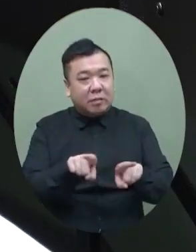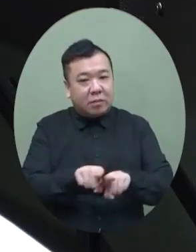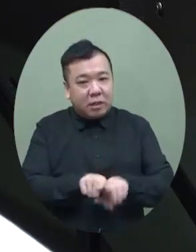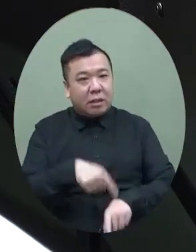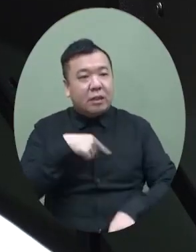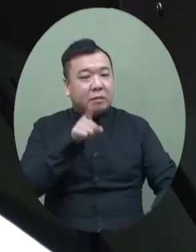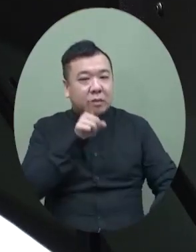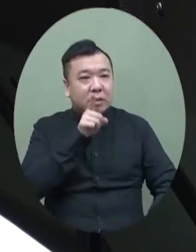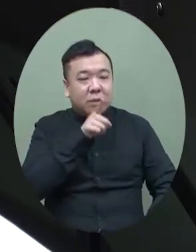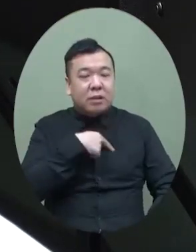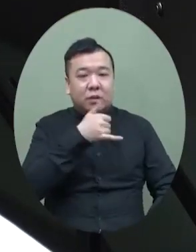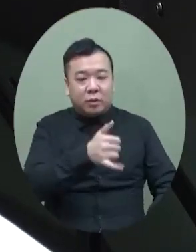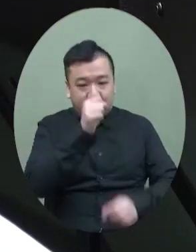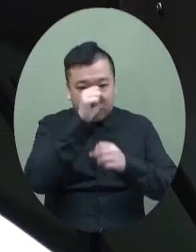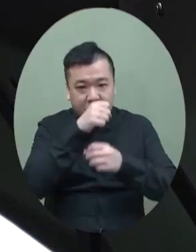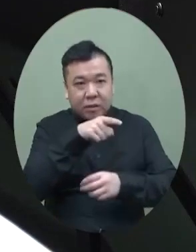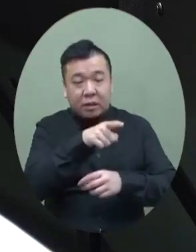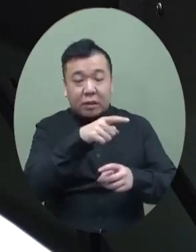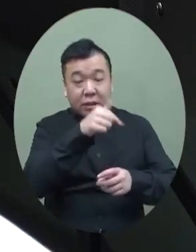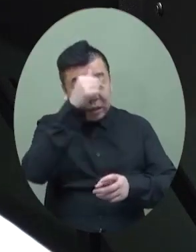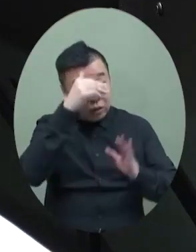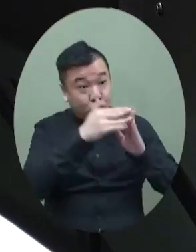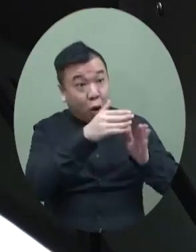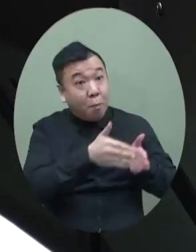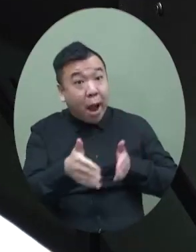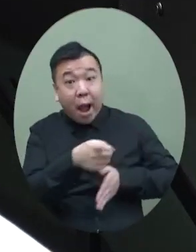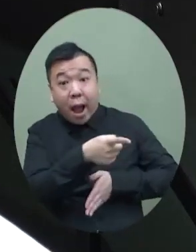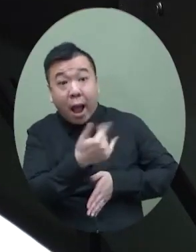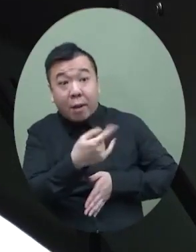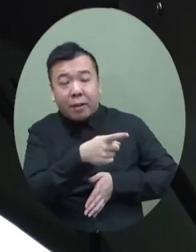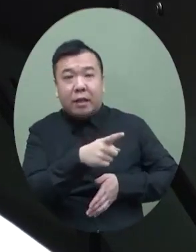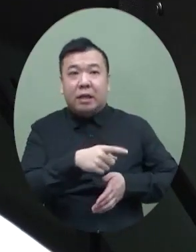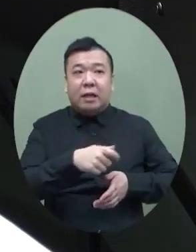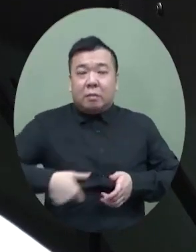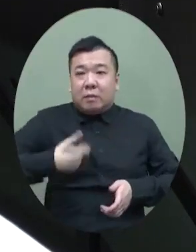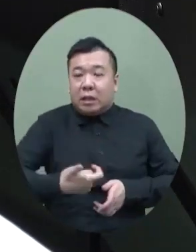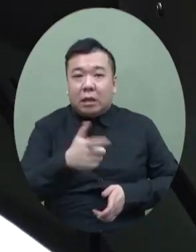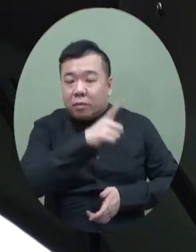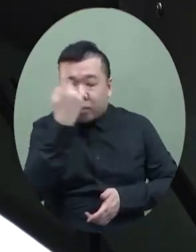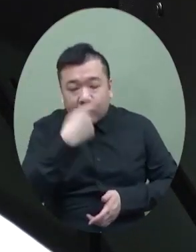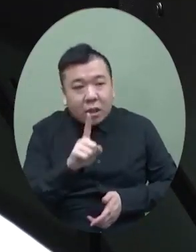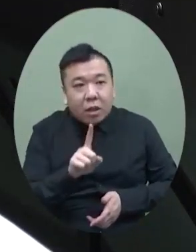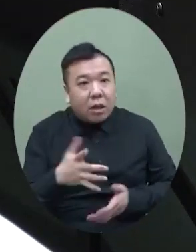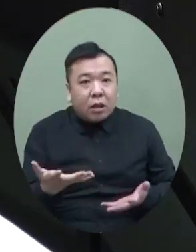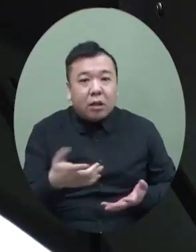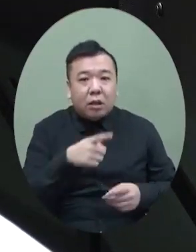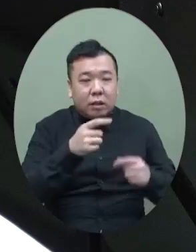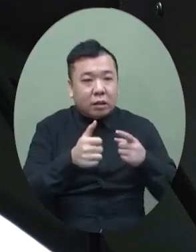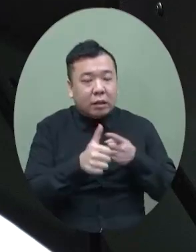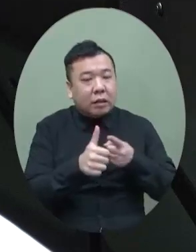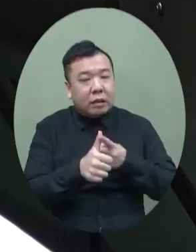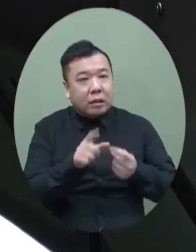要每星期進行一次測試啦，係咪都係由院方安排啦？有冇話個費用係點樣收啦？同埋首次應診咧，要